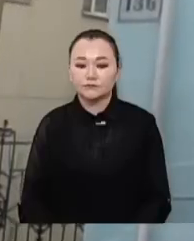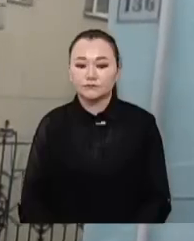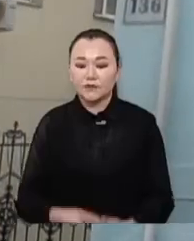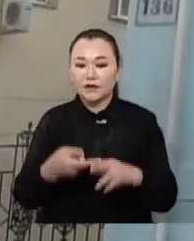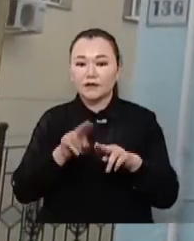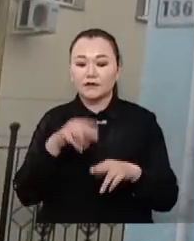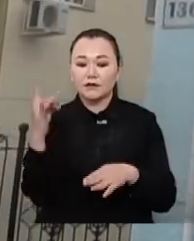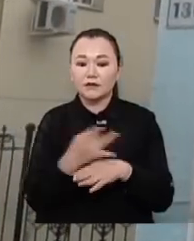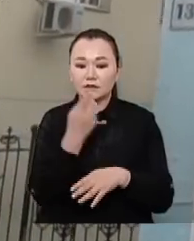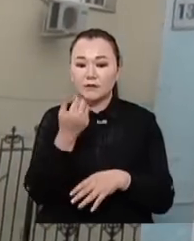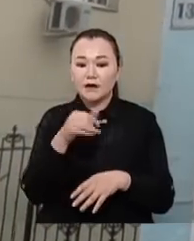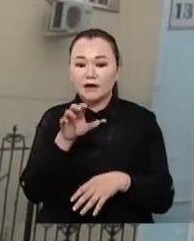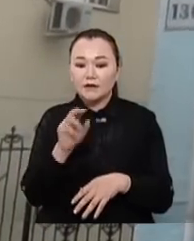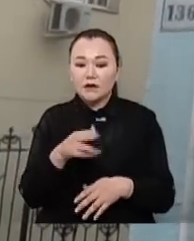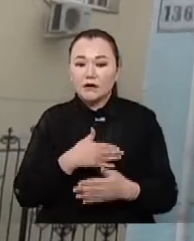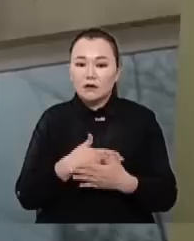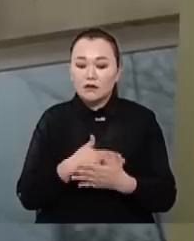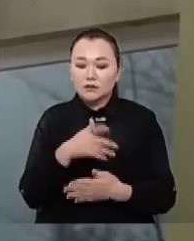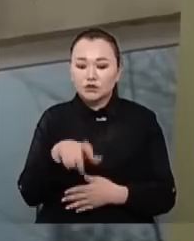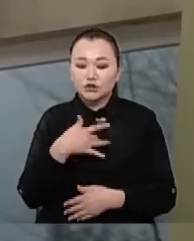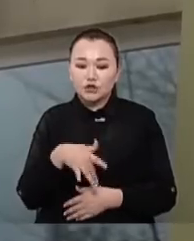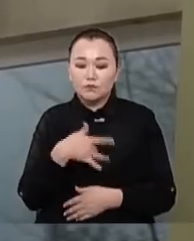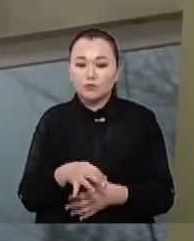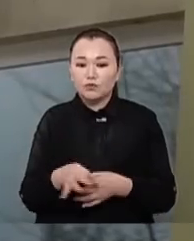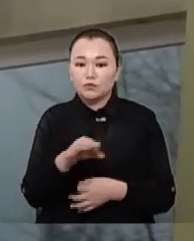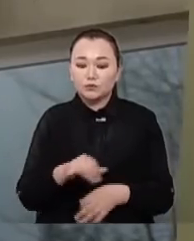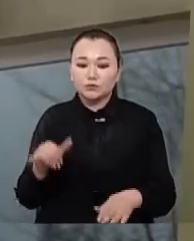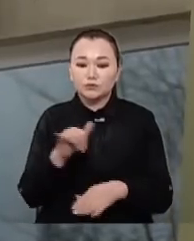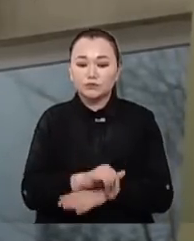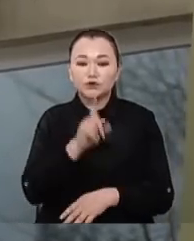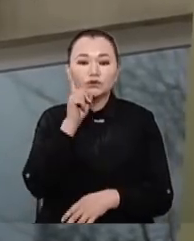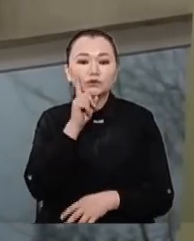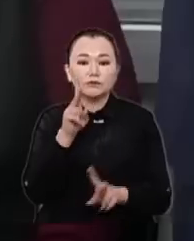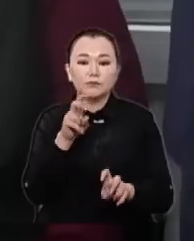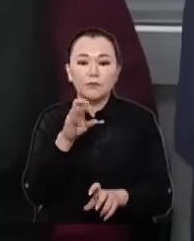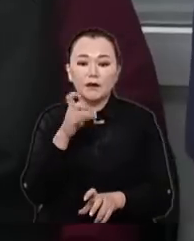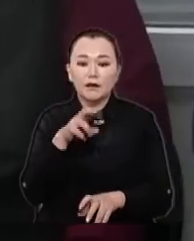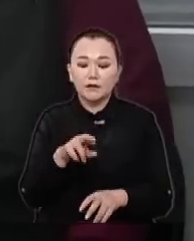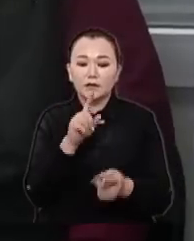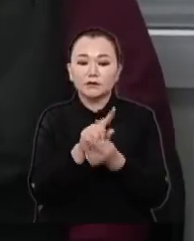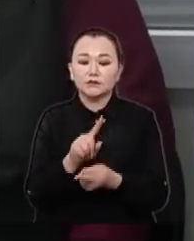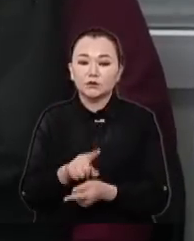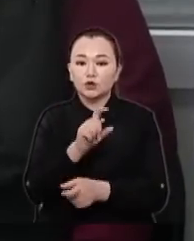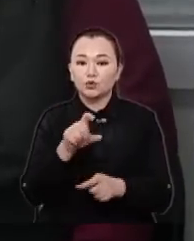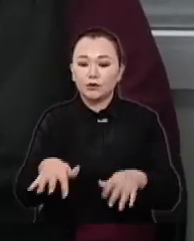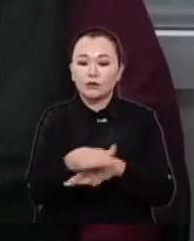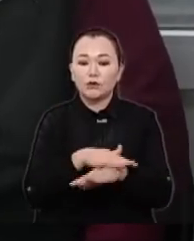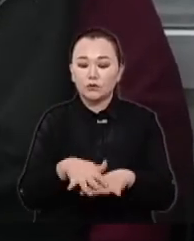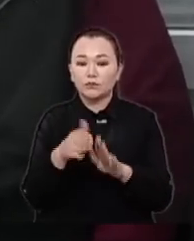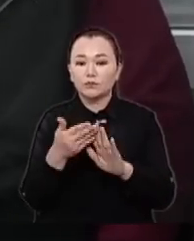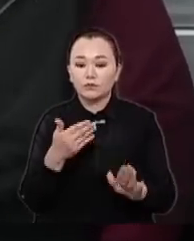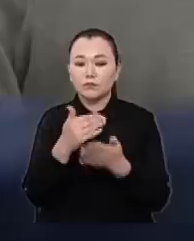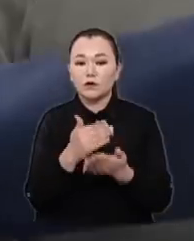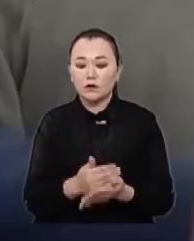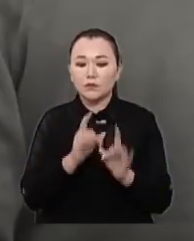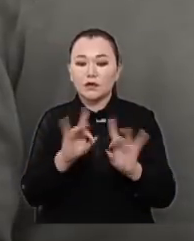Бұл жолы байтақ белсенділері Жамбыл облысына табан тіреп отыр. Жасылдар партиясының өкілдері сайлаушылармен кездесіп, саяси ұйымның сайлау алды